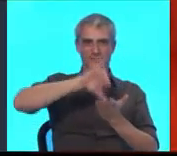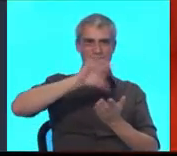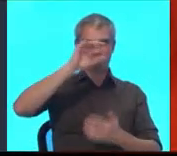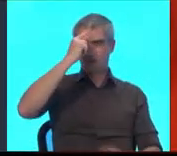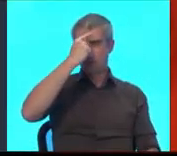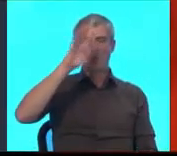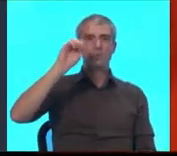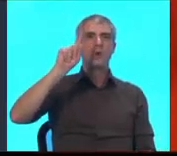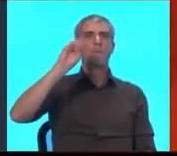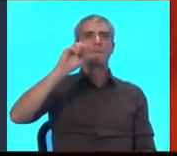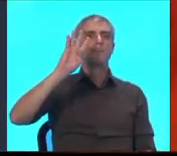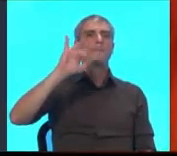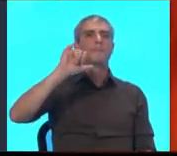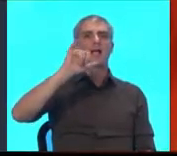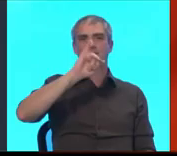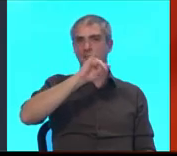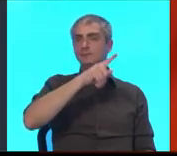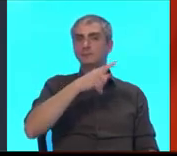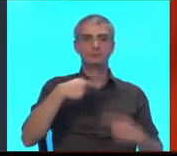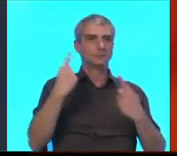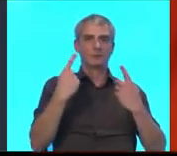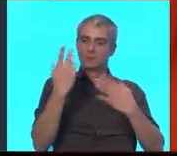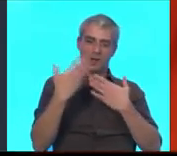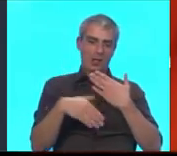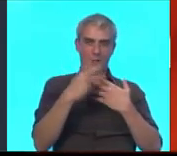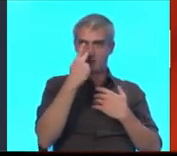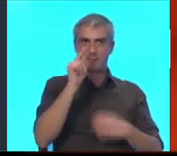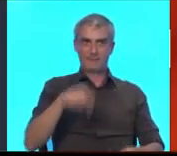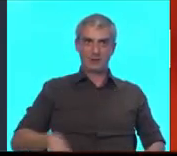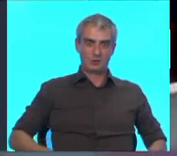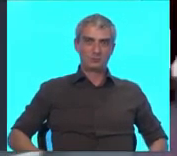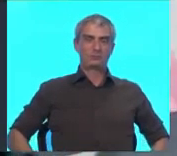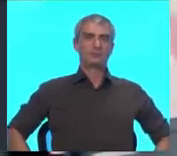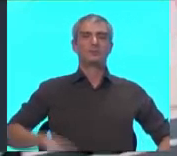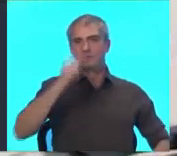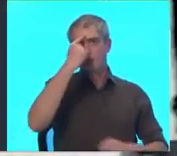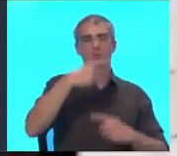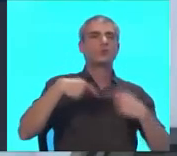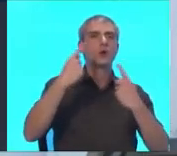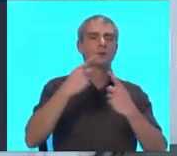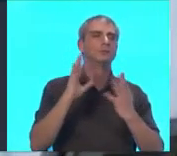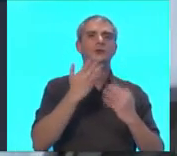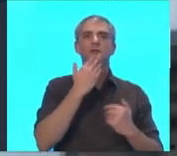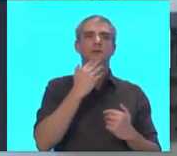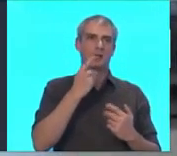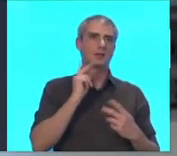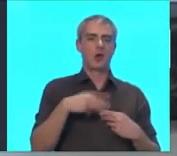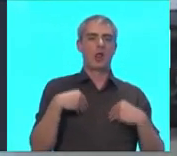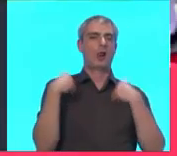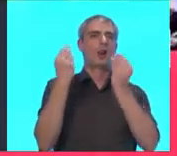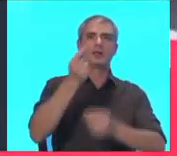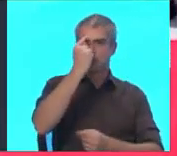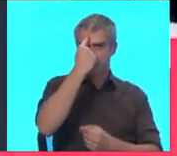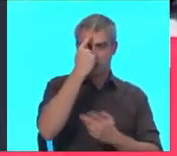נתניהו, היום הזה שבו נתניהו, בעצם כמעט היום האחרון שלו בביקור פה בהודו, היום הזה מוקדש למה שישראל יכולה לתת להודו, אם